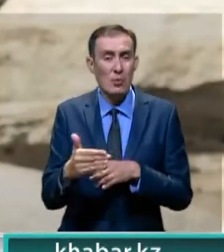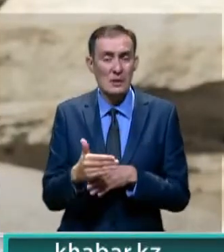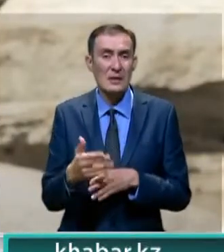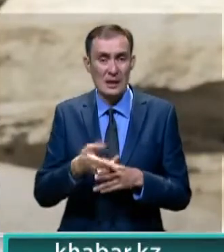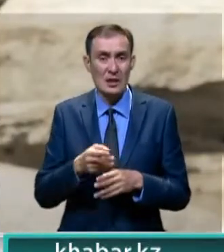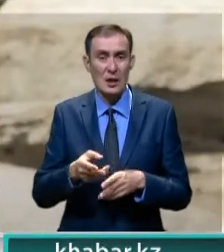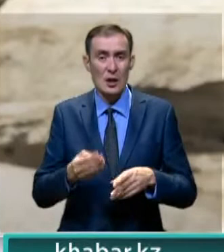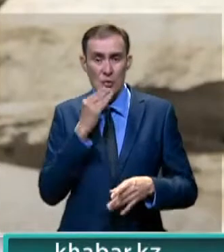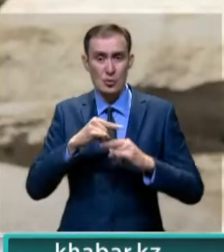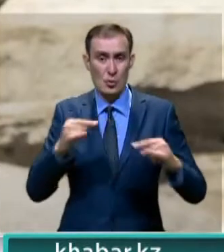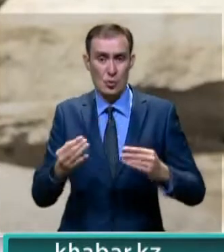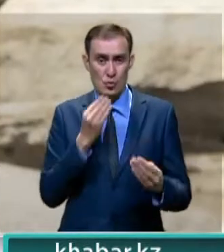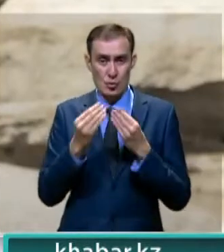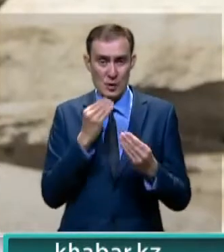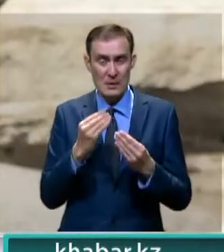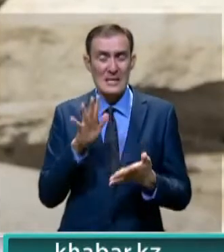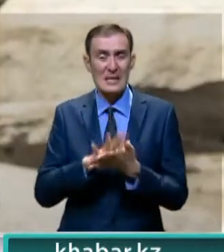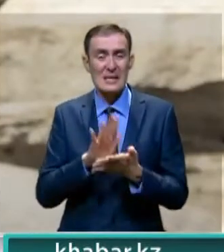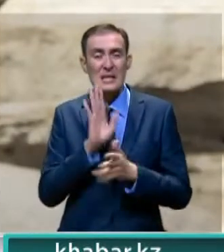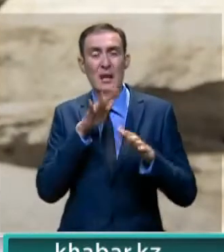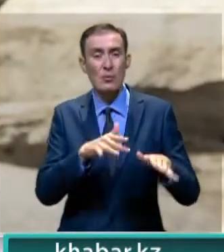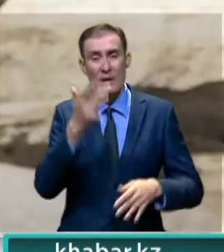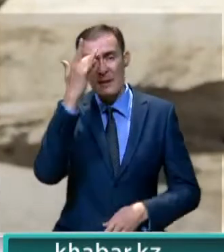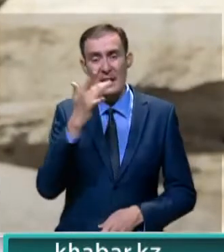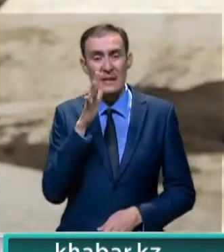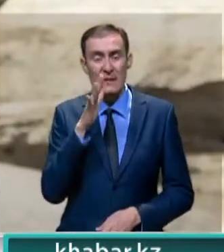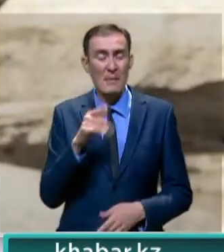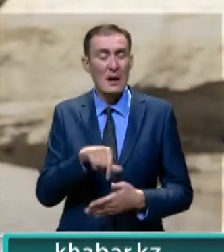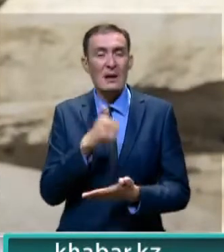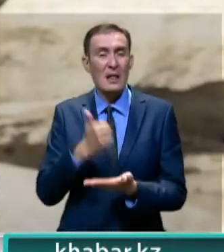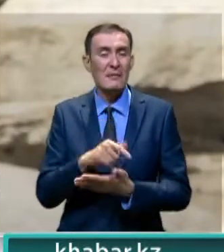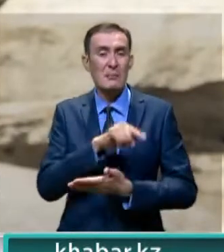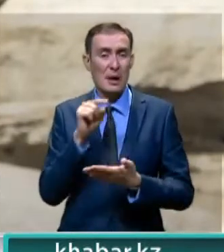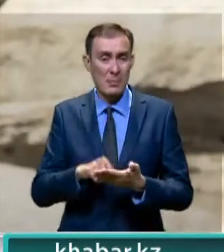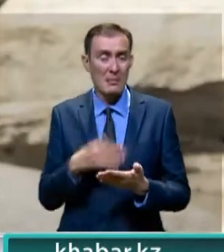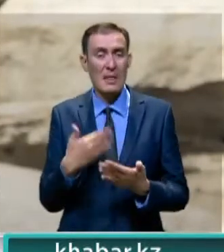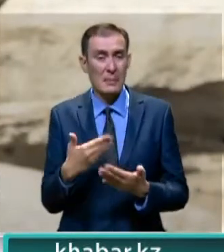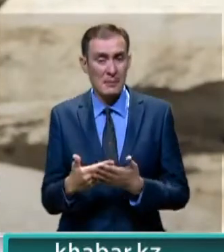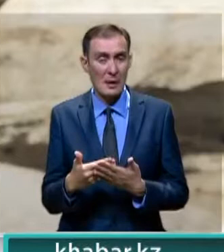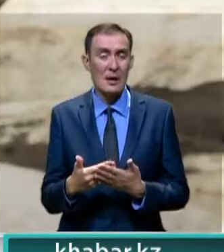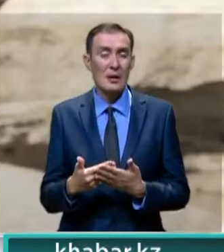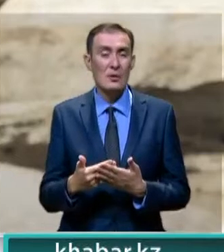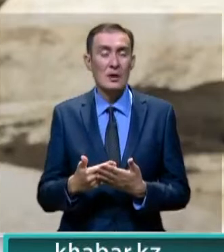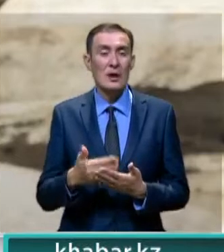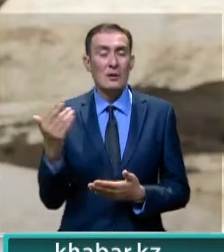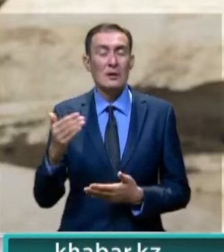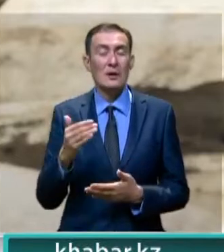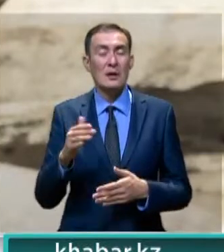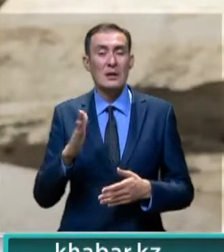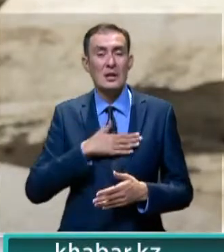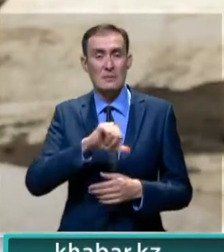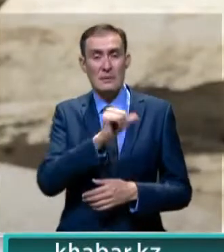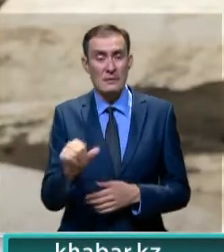на наших столах. Загрязнение Каспийского моря в летний период – это одна из главных проблем. Например, взять побережье села